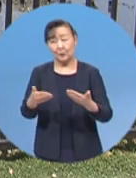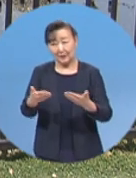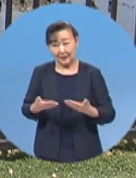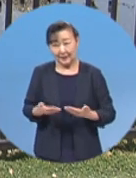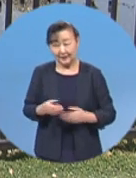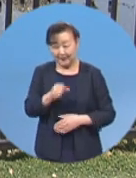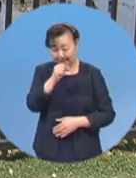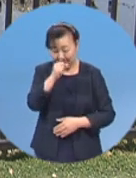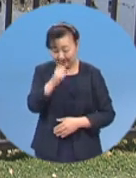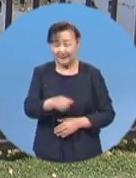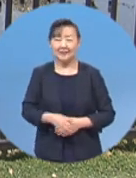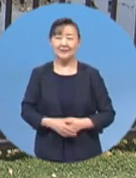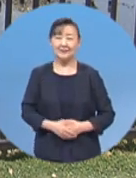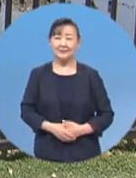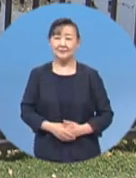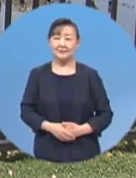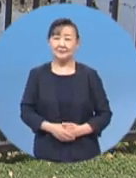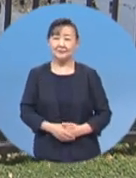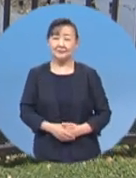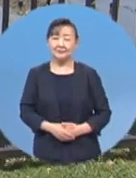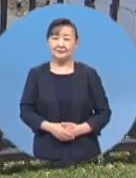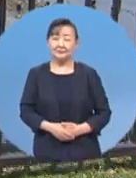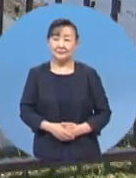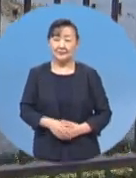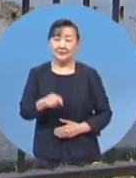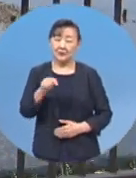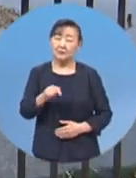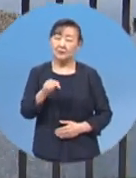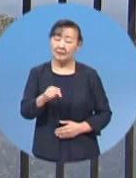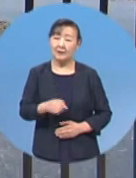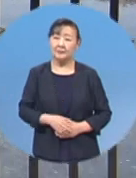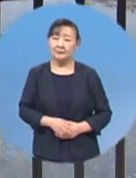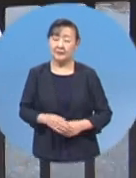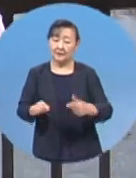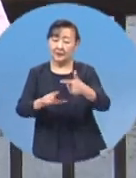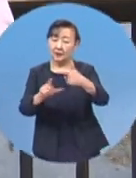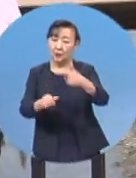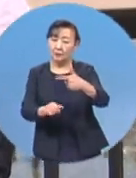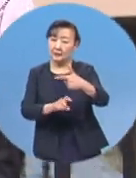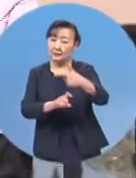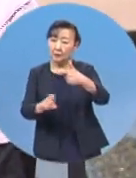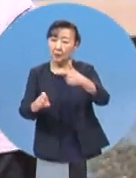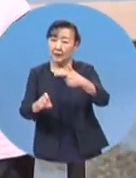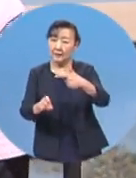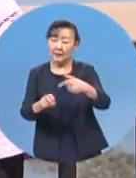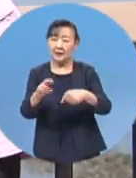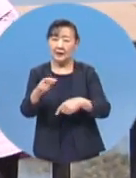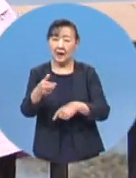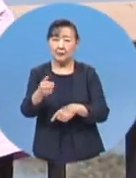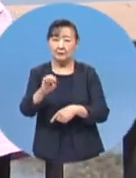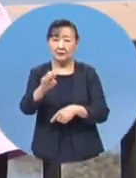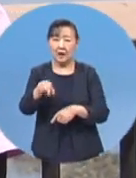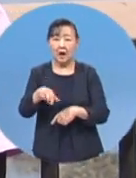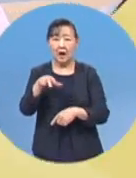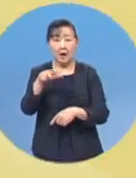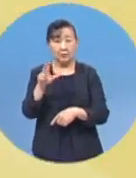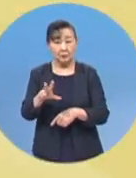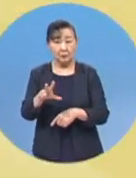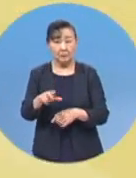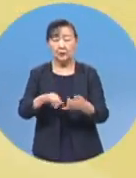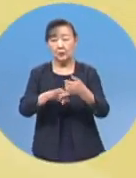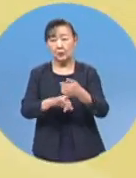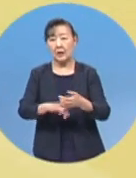けてよかったです。八ツ干潟は6月10日にラムサール条約に登録されました